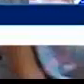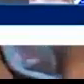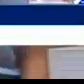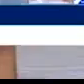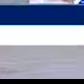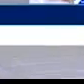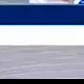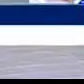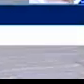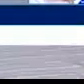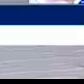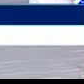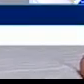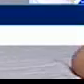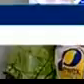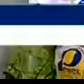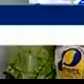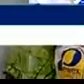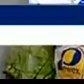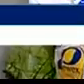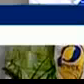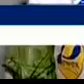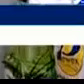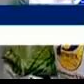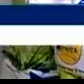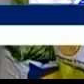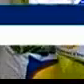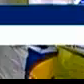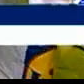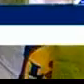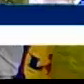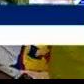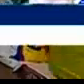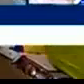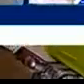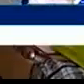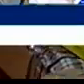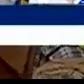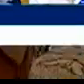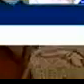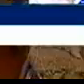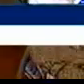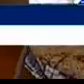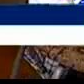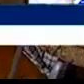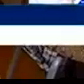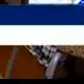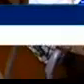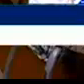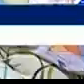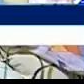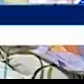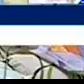și Maria cu Ana, doamne pe pat. Cum reușiți să împărțiți o cameră la 4? Fețești. Ceilalți 5 membri